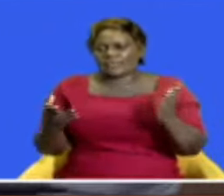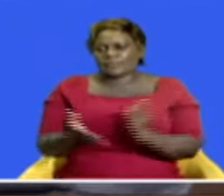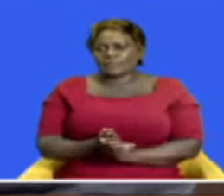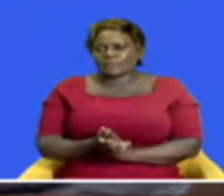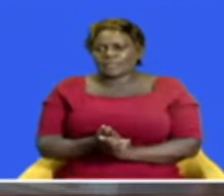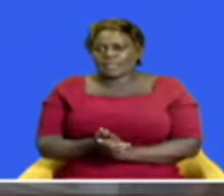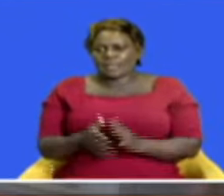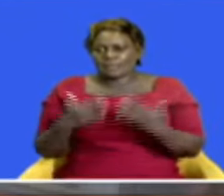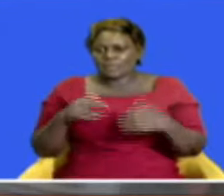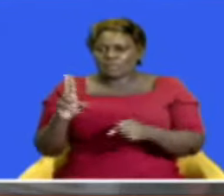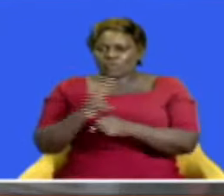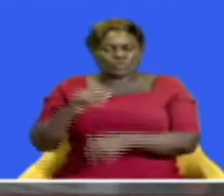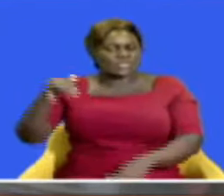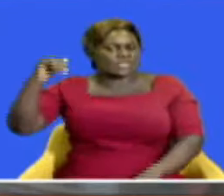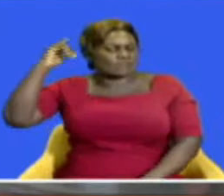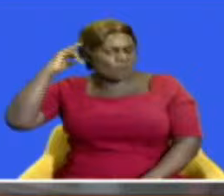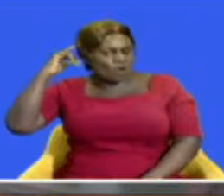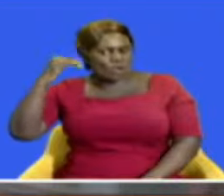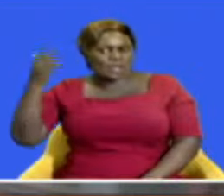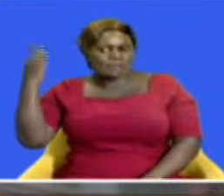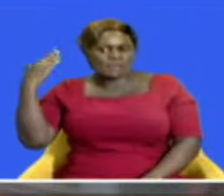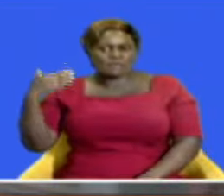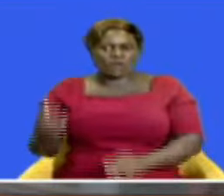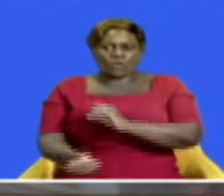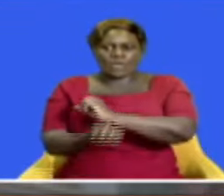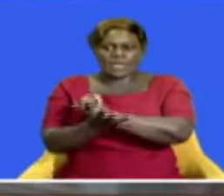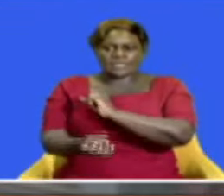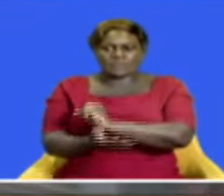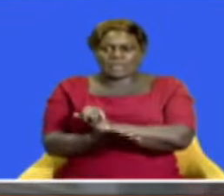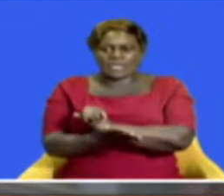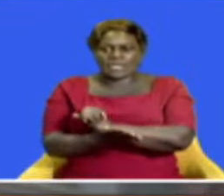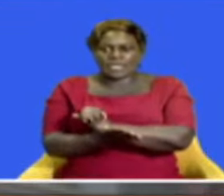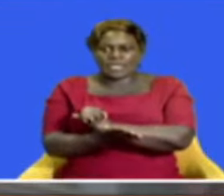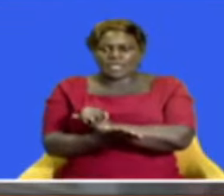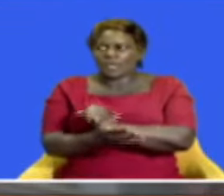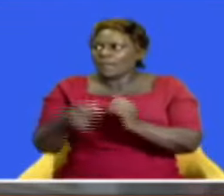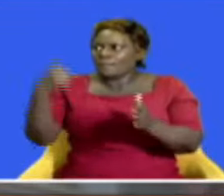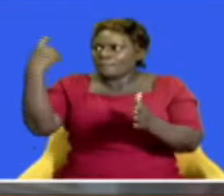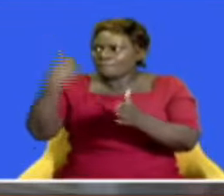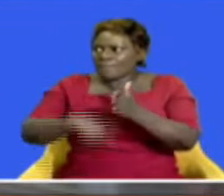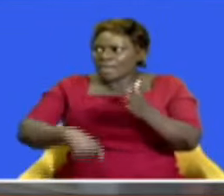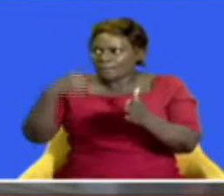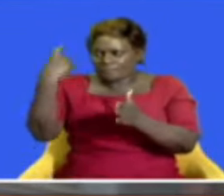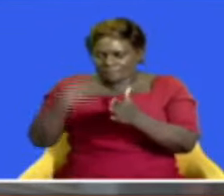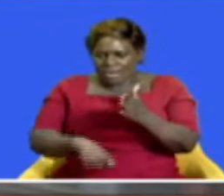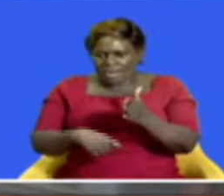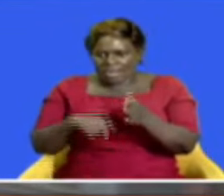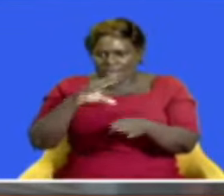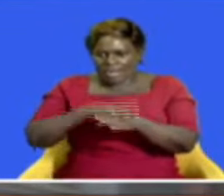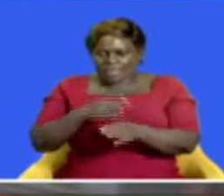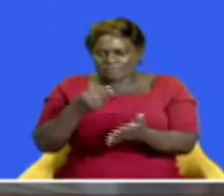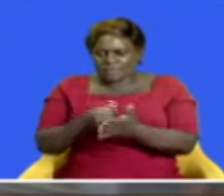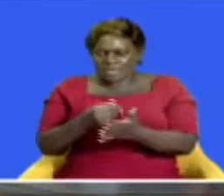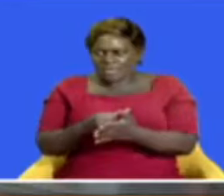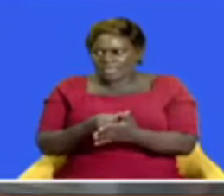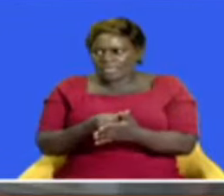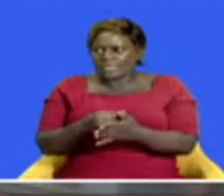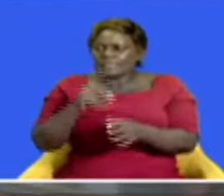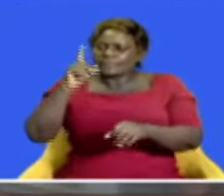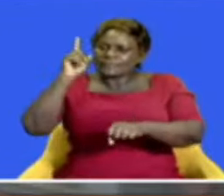kwa watumiaji wa simu tulivyotangulia kueleza, si kwamba utakatwa ushuru kwa kutuma na kupokea pesa peke yake.